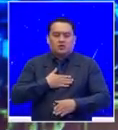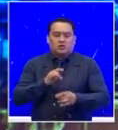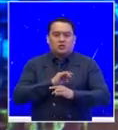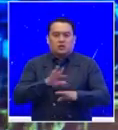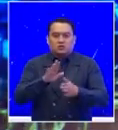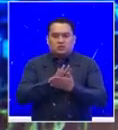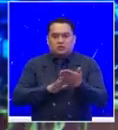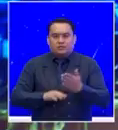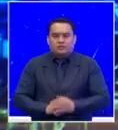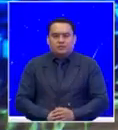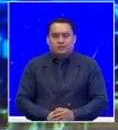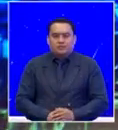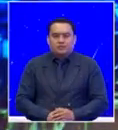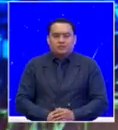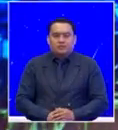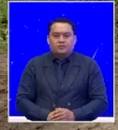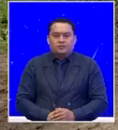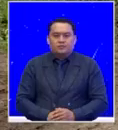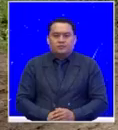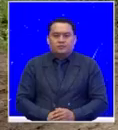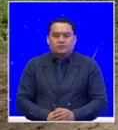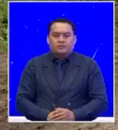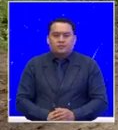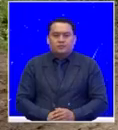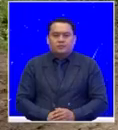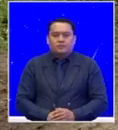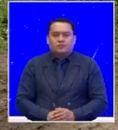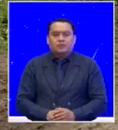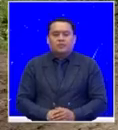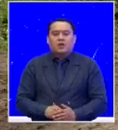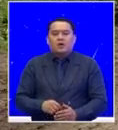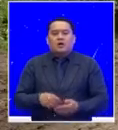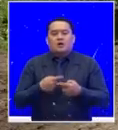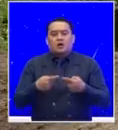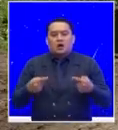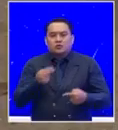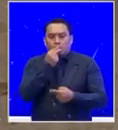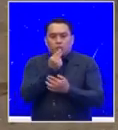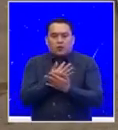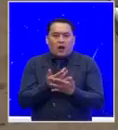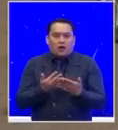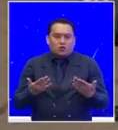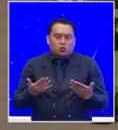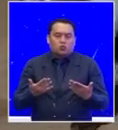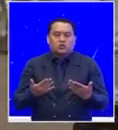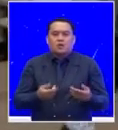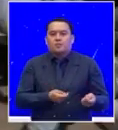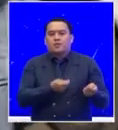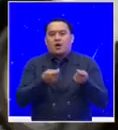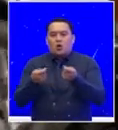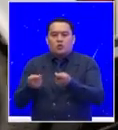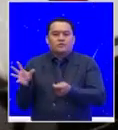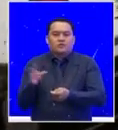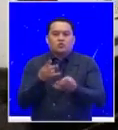это сложное время, говорят они. Рис, макароны, крупа, подсолнечное масло и многое другое. Одним словом,